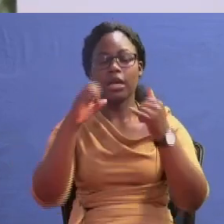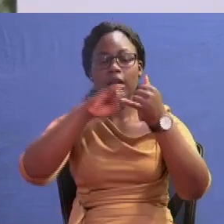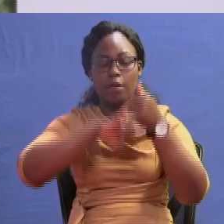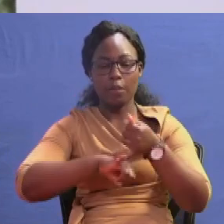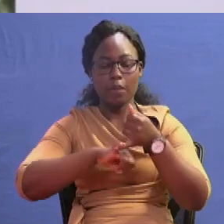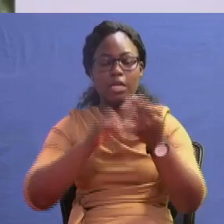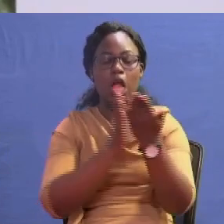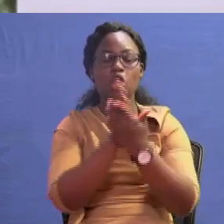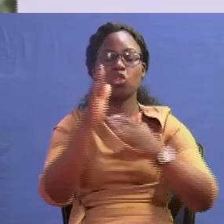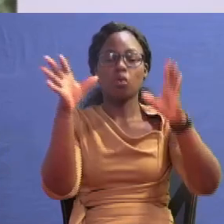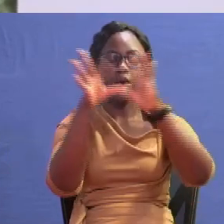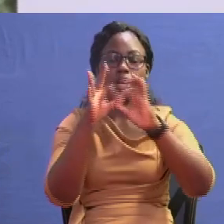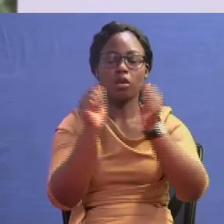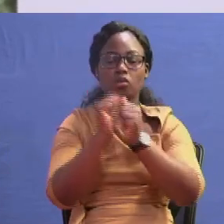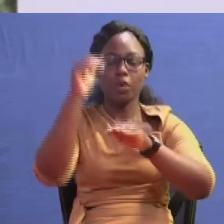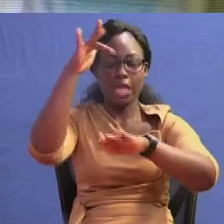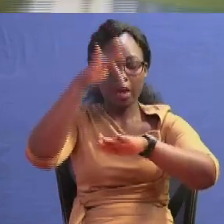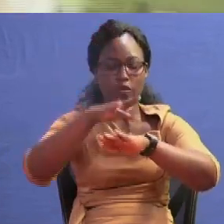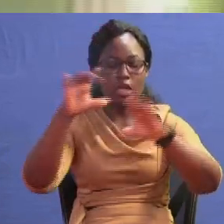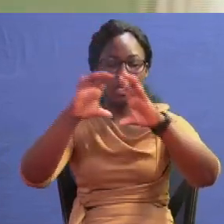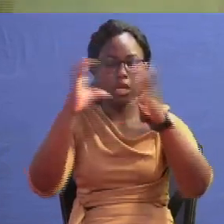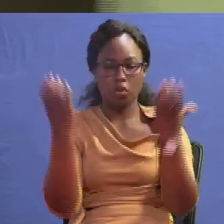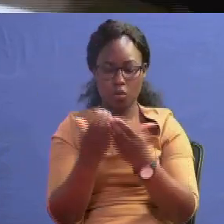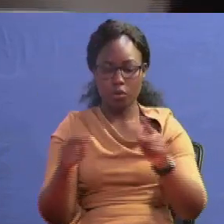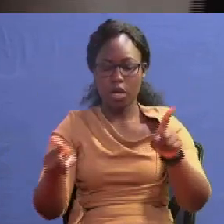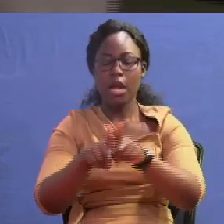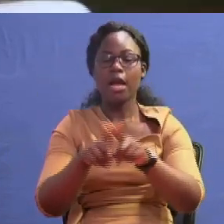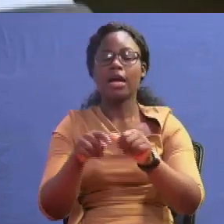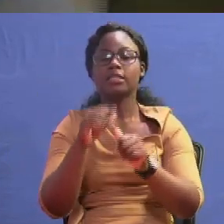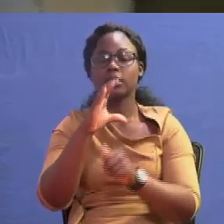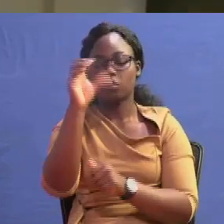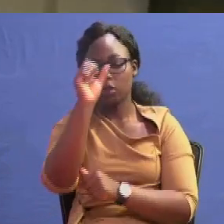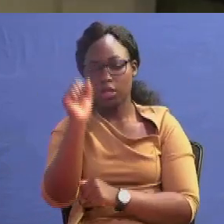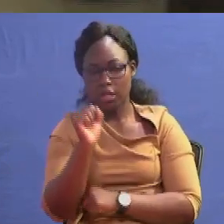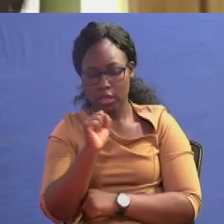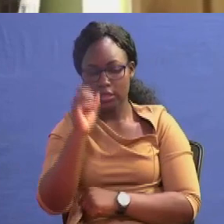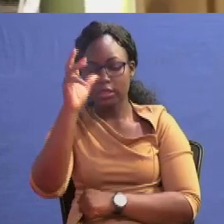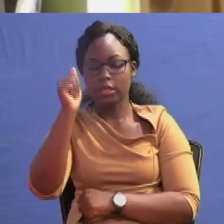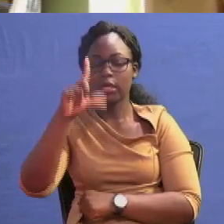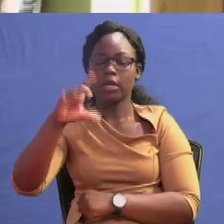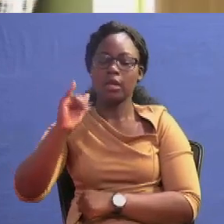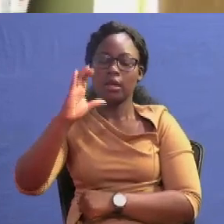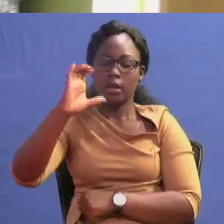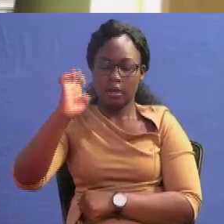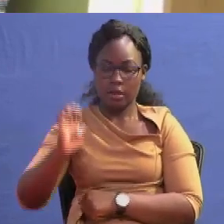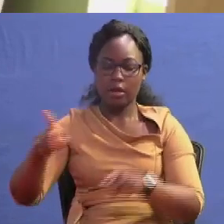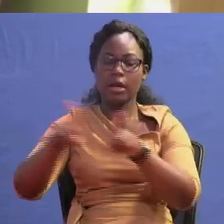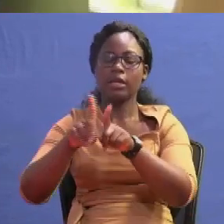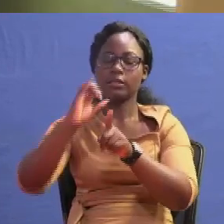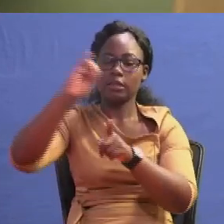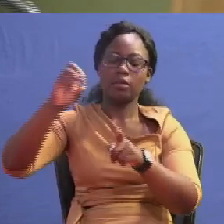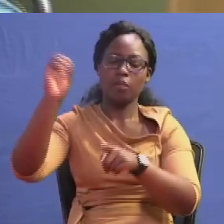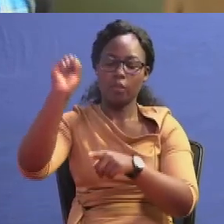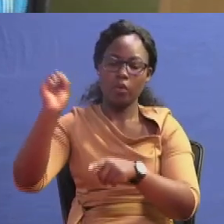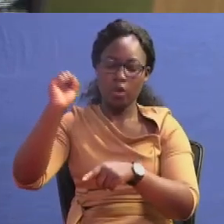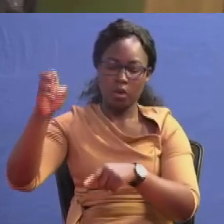through engagements with the affected communities. Vile vile, mbunge wa eneo hilo Alice Nganga pamoja na katibu mkuu Joseph